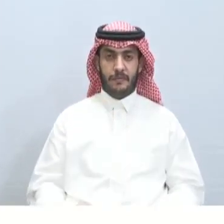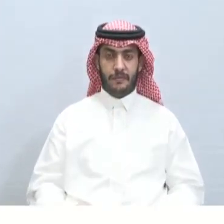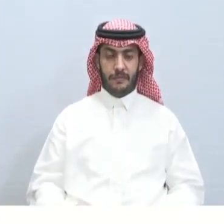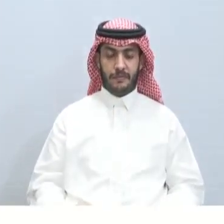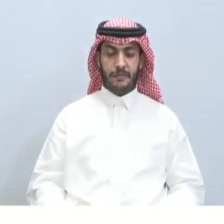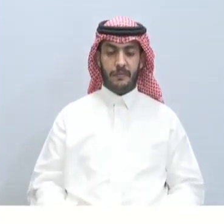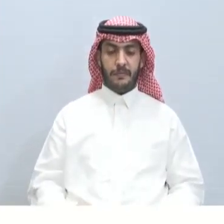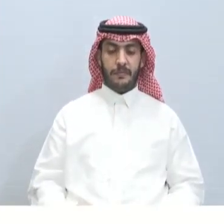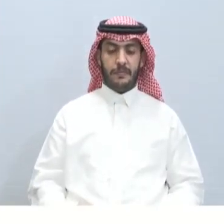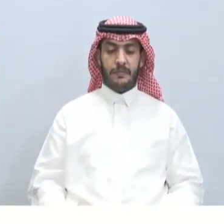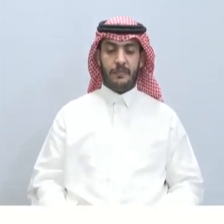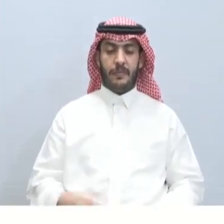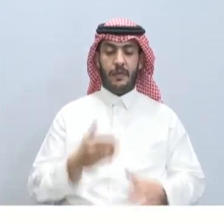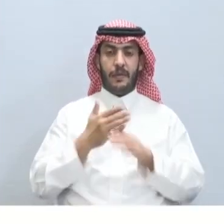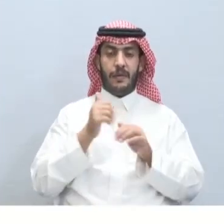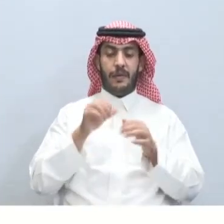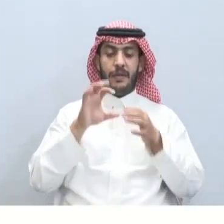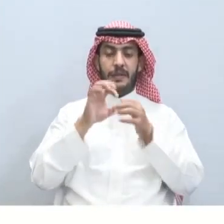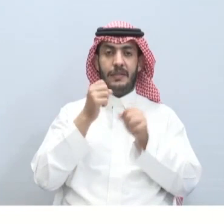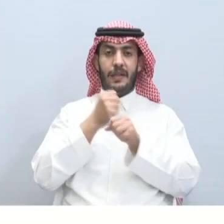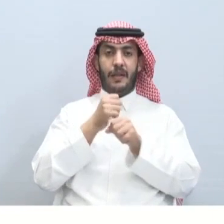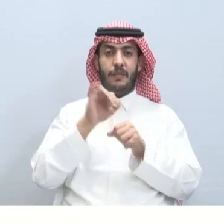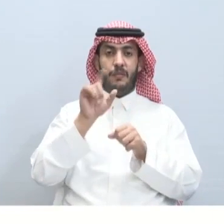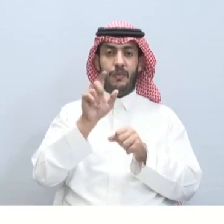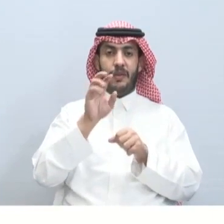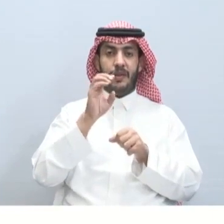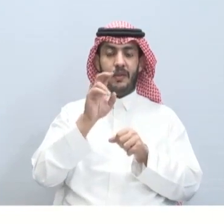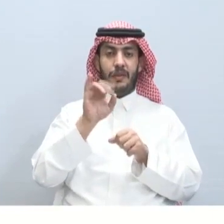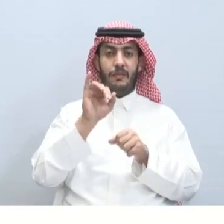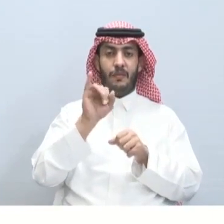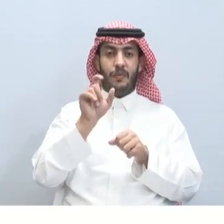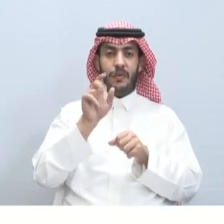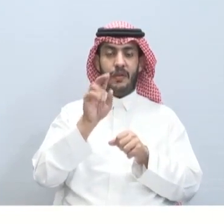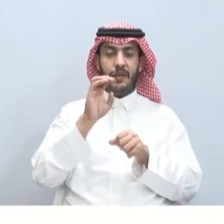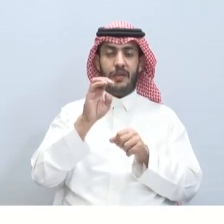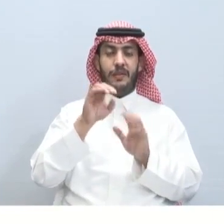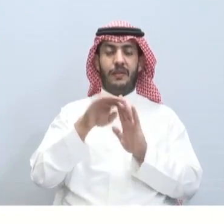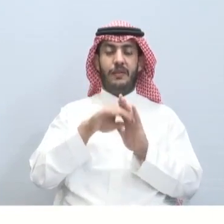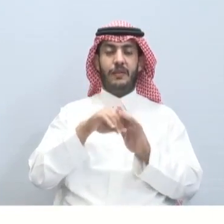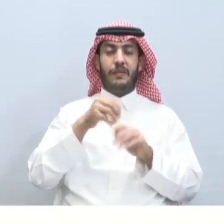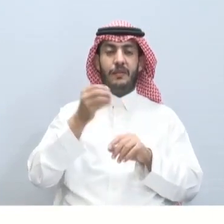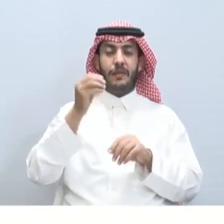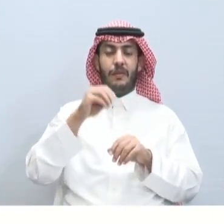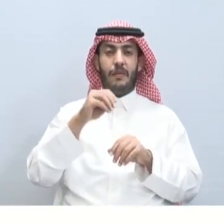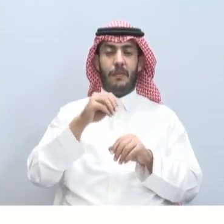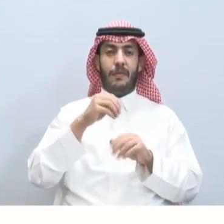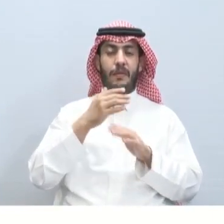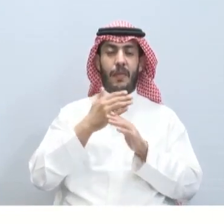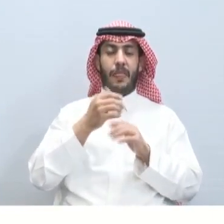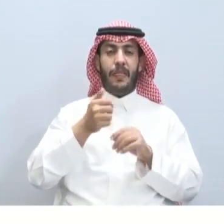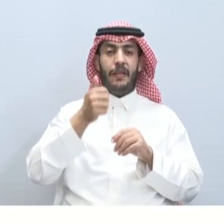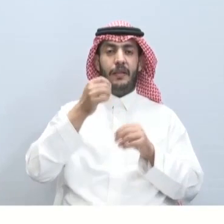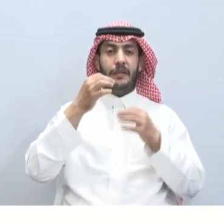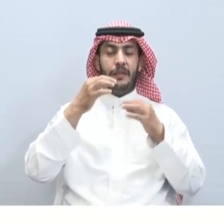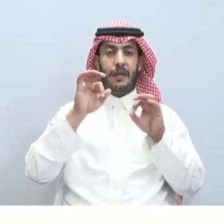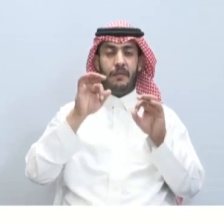المستهلكين جميل وبالتالي هي تتعلق باستخدام المنتج هناك اشخاص يستخدمون المنتج بكثره باسراف باقتصاد